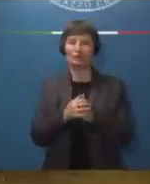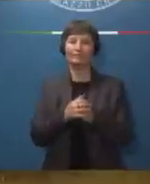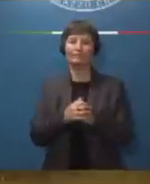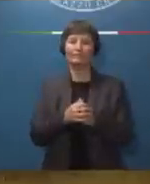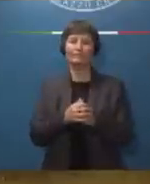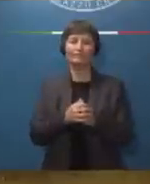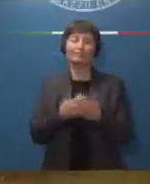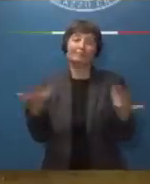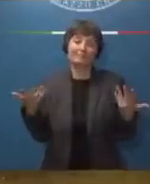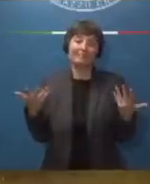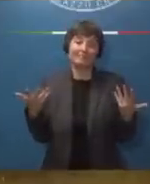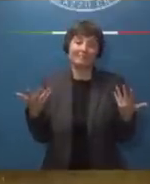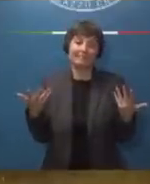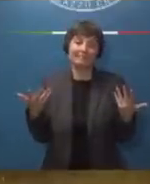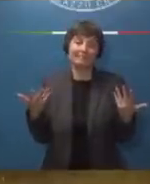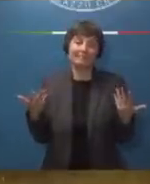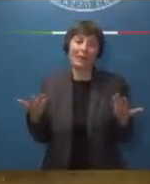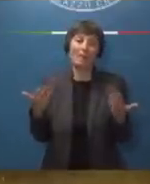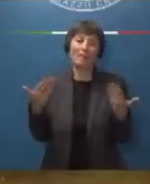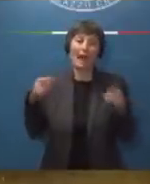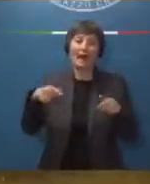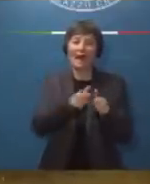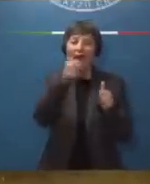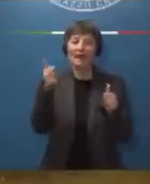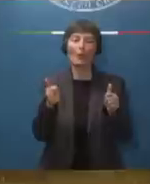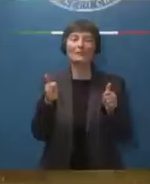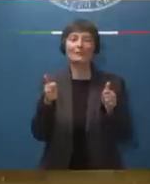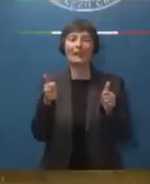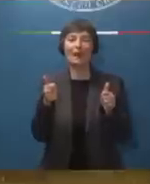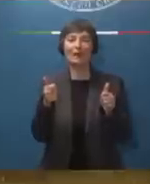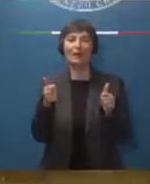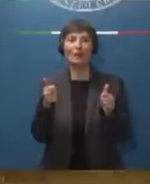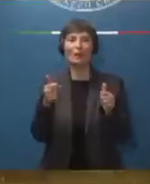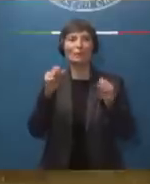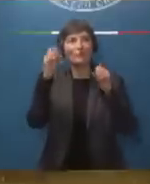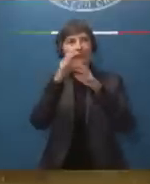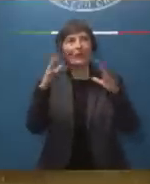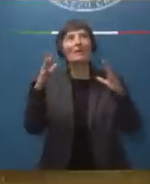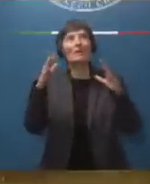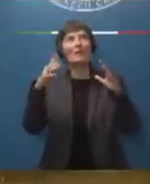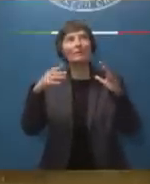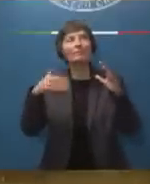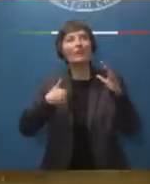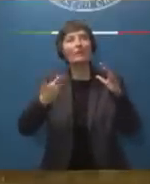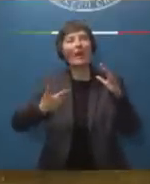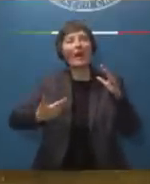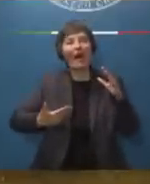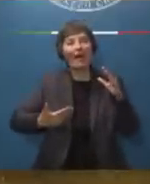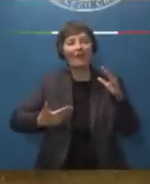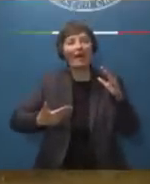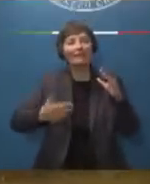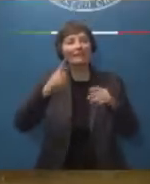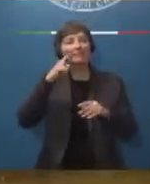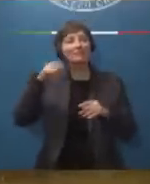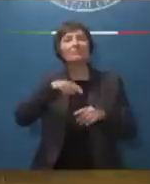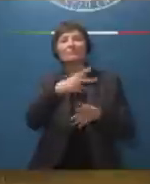Sarebbe bello se finalmente quest'anno si potesse pensare dei prossimi passi della discussione dell'adesione dell'Ucraina